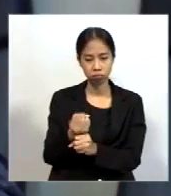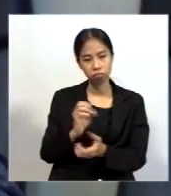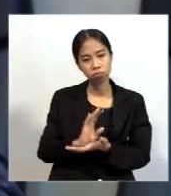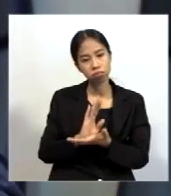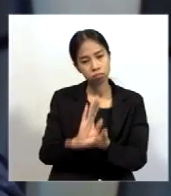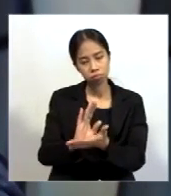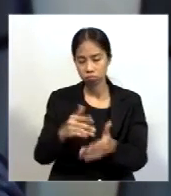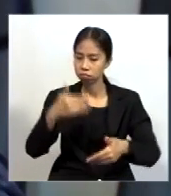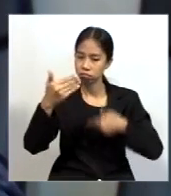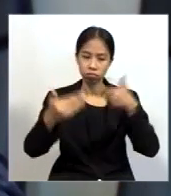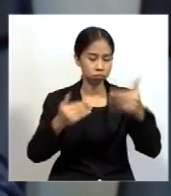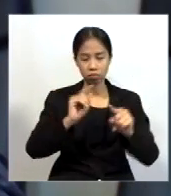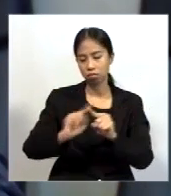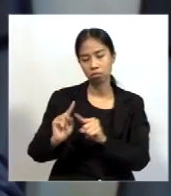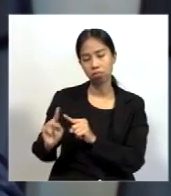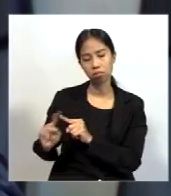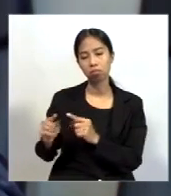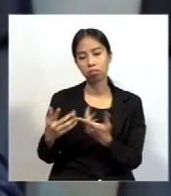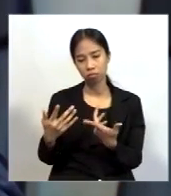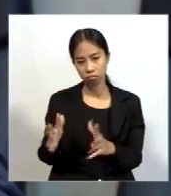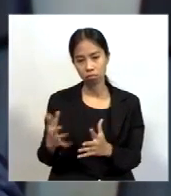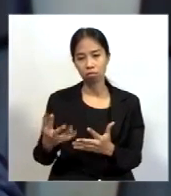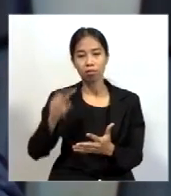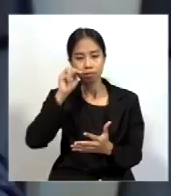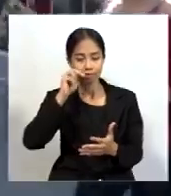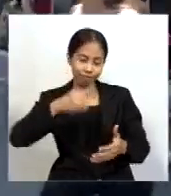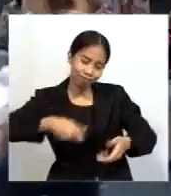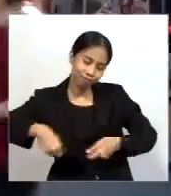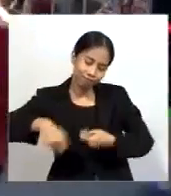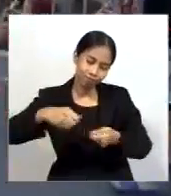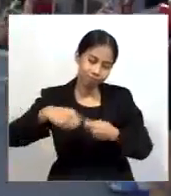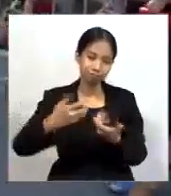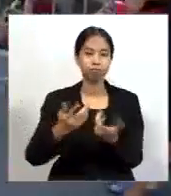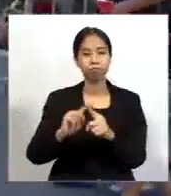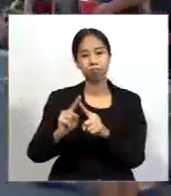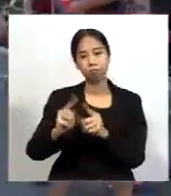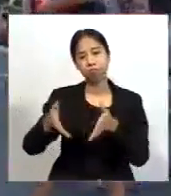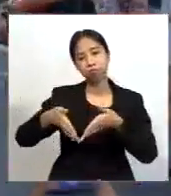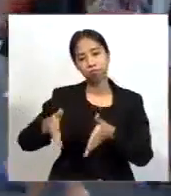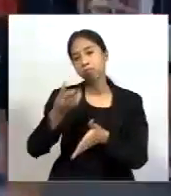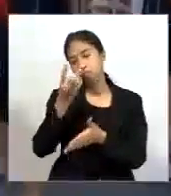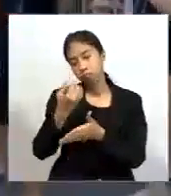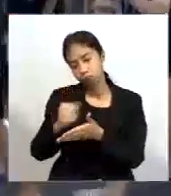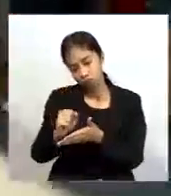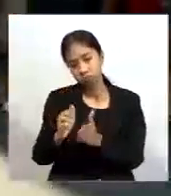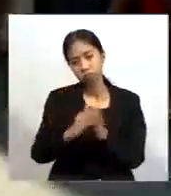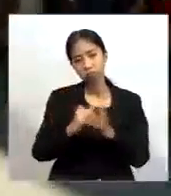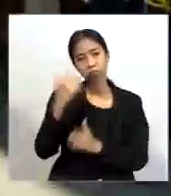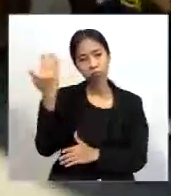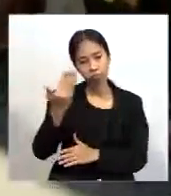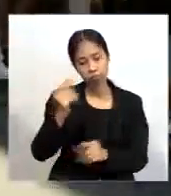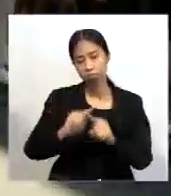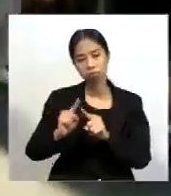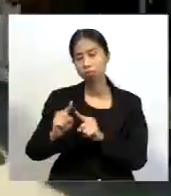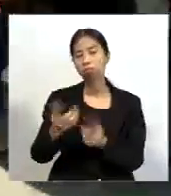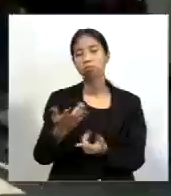ตรกิจกรรมรื่นเริงต่างๆรวมถึงการเล่นน้ำสาดน้ำที่ถนนข้าวสารถนนสีลมและย่านราชประสงค์ครับพ